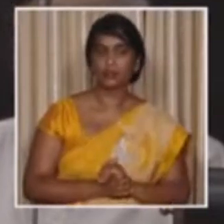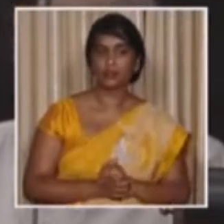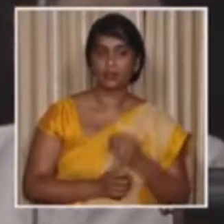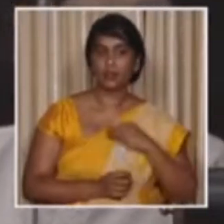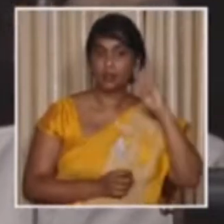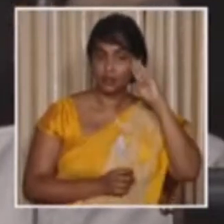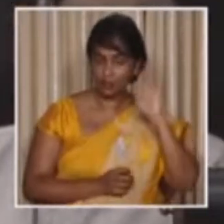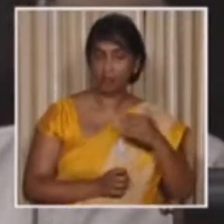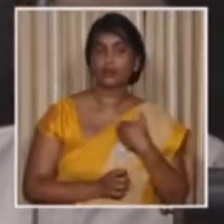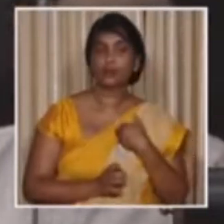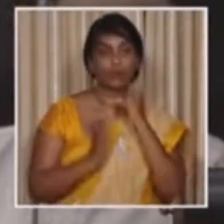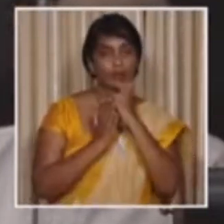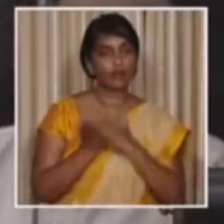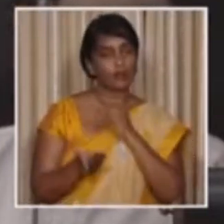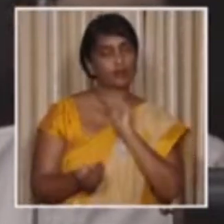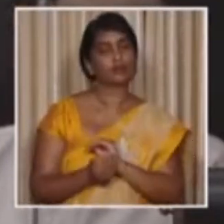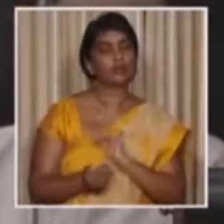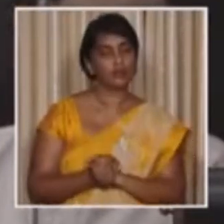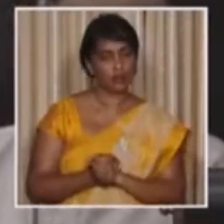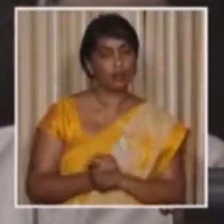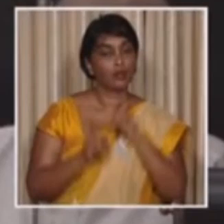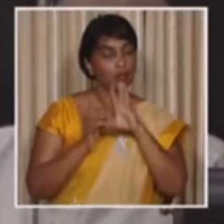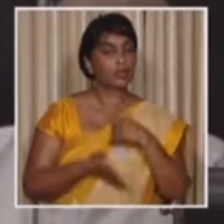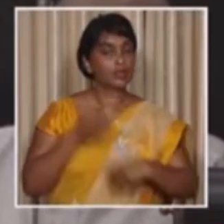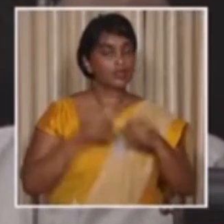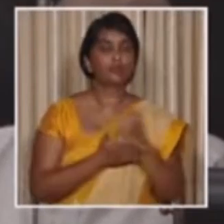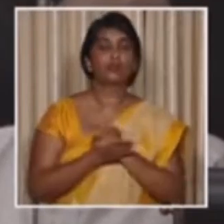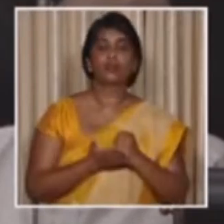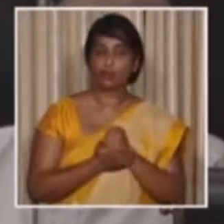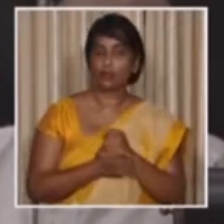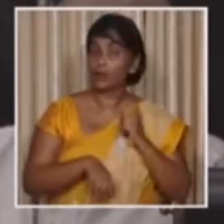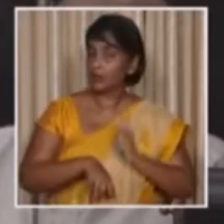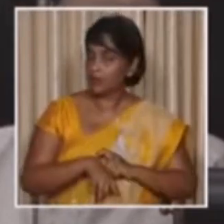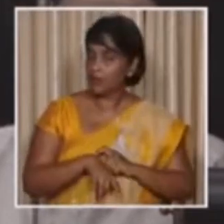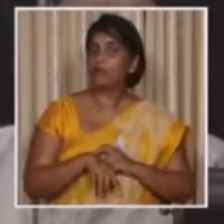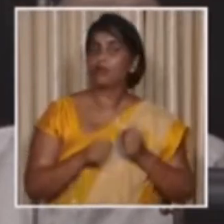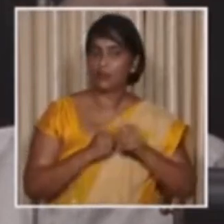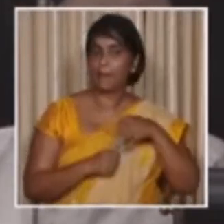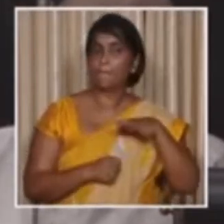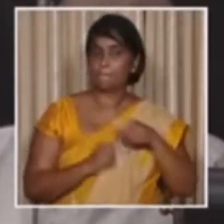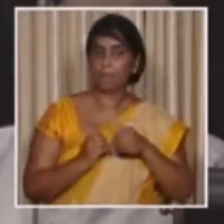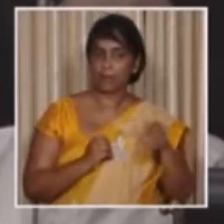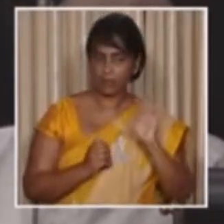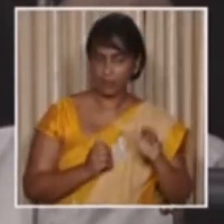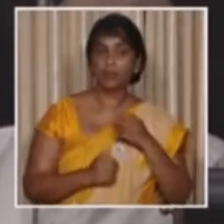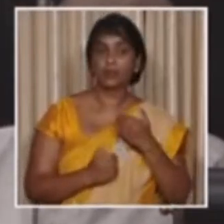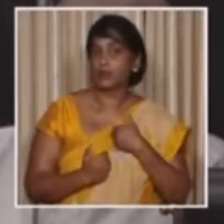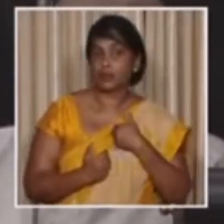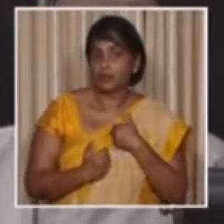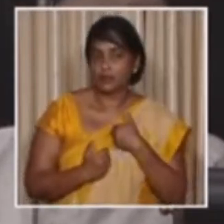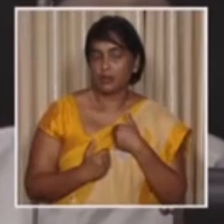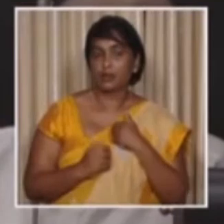දිවුරුම් දීලා තියෙන්නේ මේක ආරක්ෂා කරන්න ඒ ඡන්ද සියල්ලම ඒ වෙලාවට අපි පවත්වන්නට යනවා ඒක මට